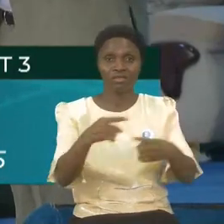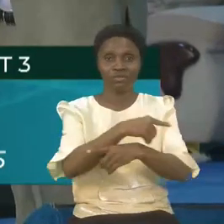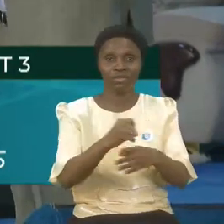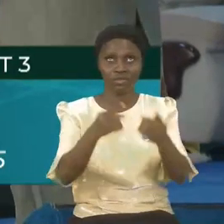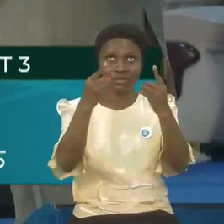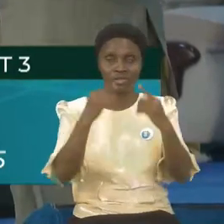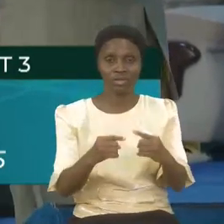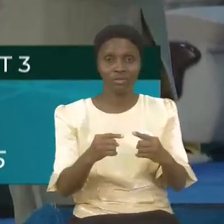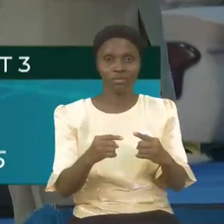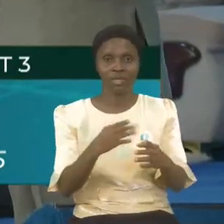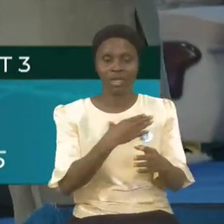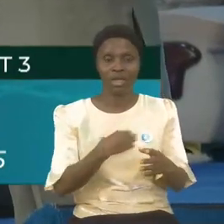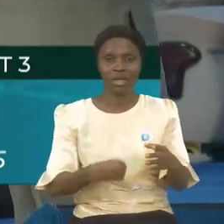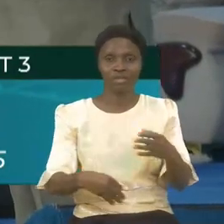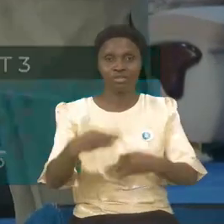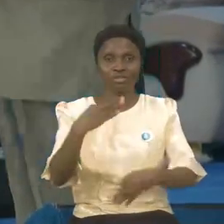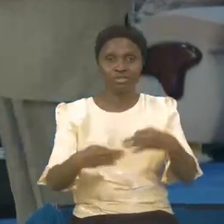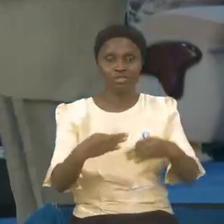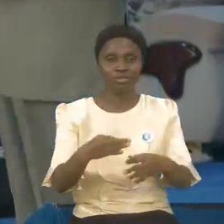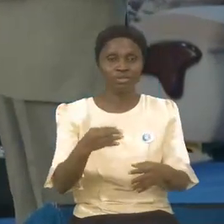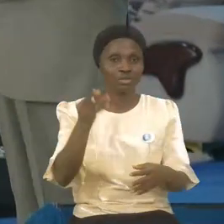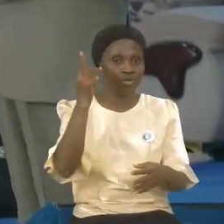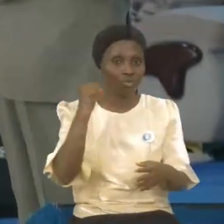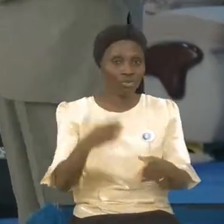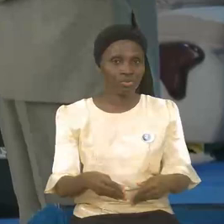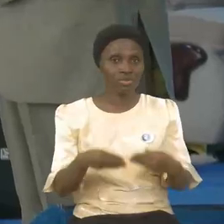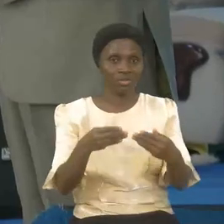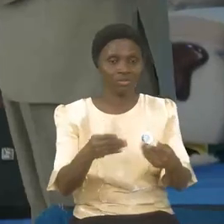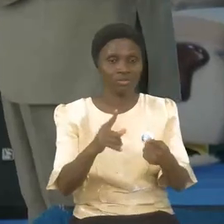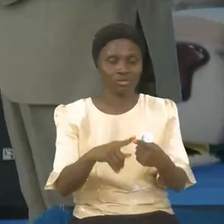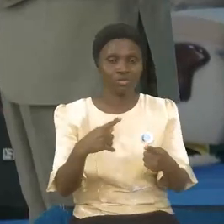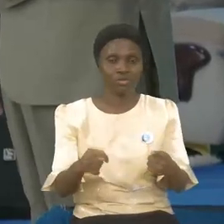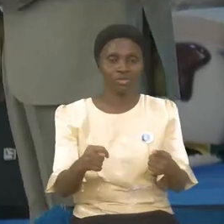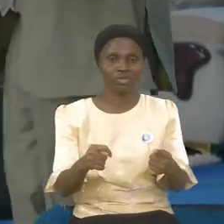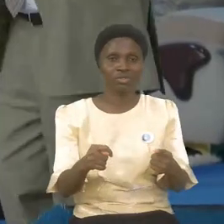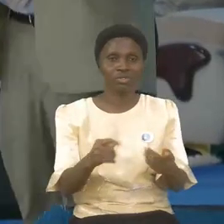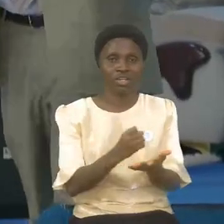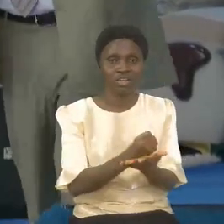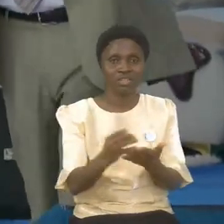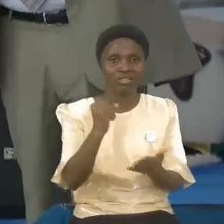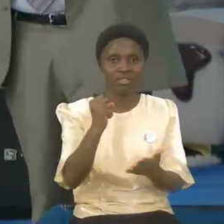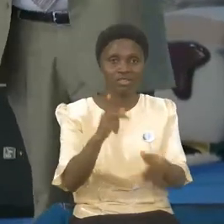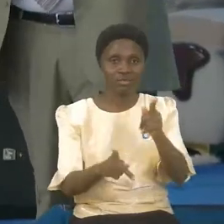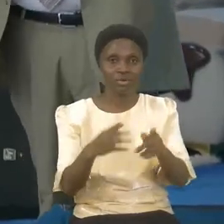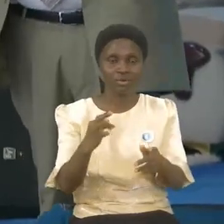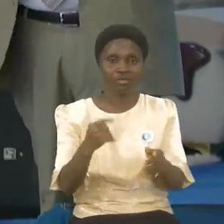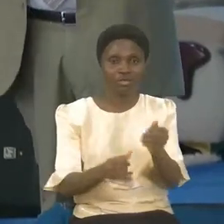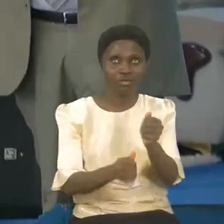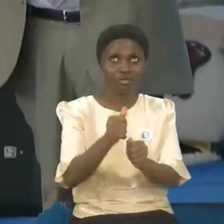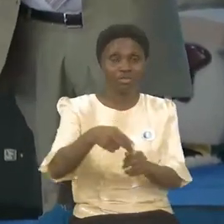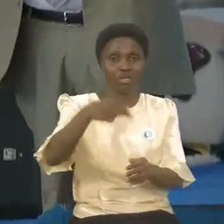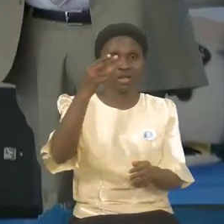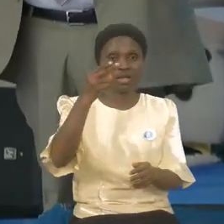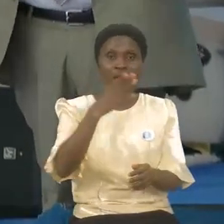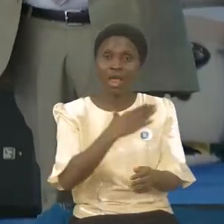22 jusqu'au moment où l'ancien des joueurs vins donné droit au sein